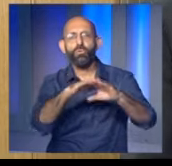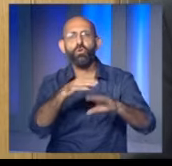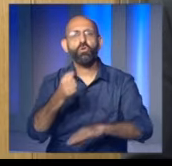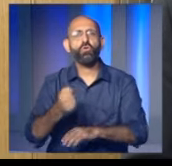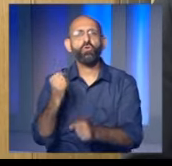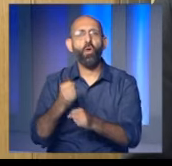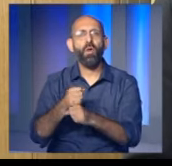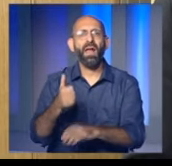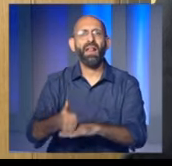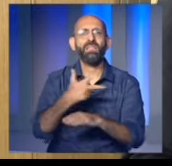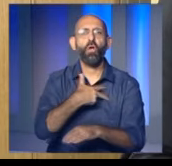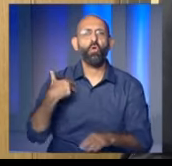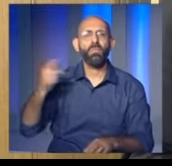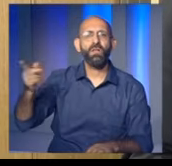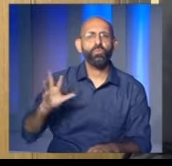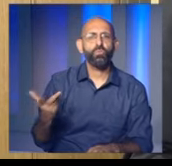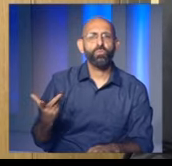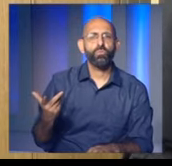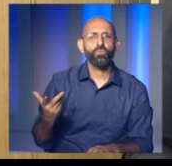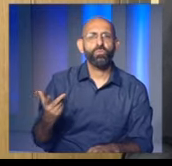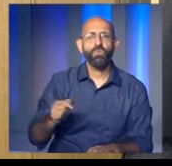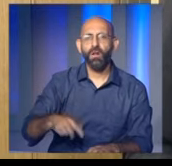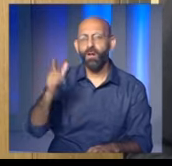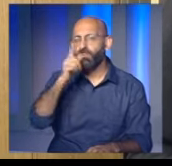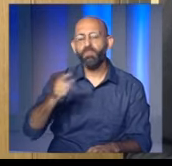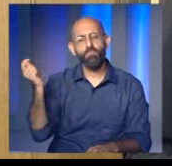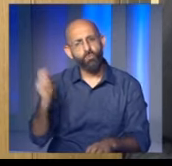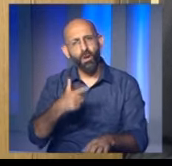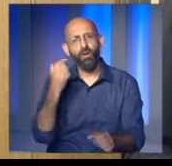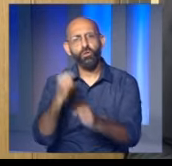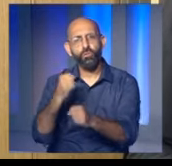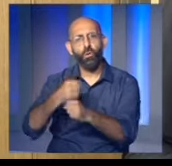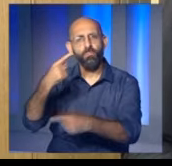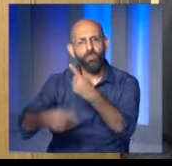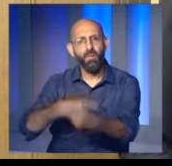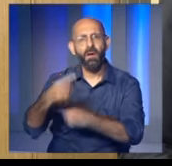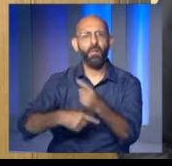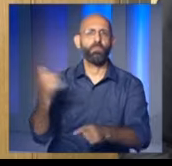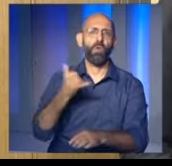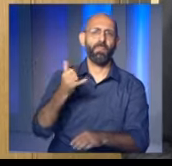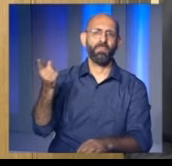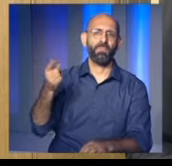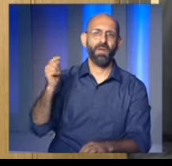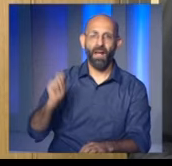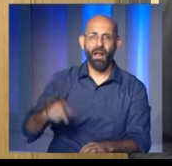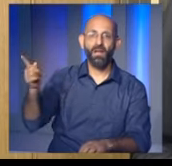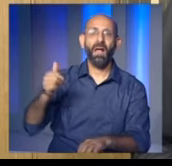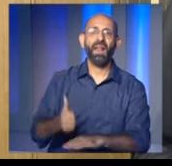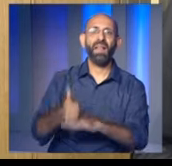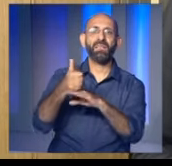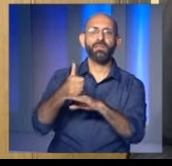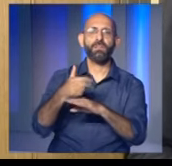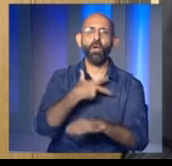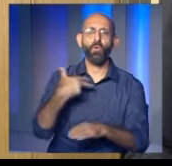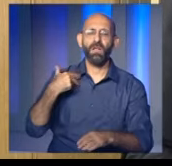بحكم الصلاحيات المناطة به. الصلاحيات، صلاحية رئيس الجمهورية إذ أن الحكومة انتقلت